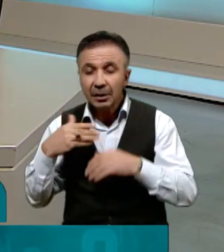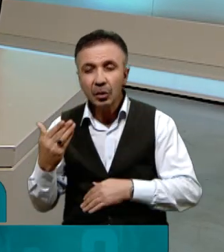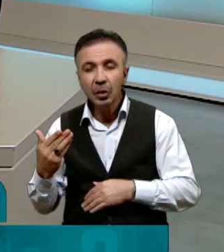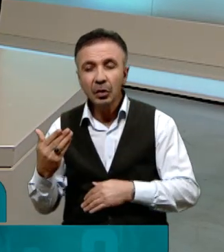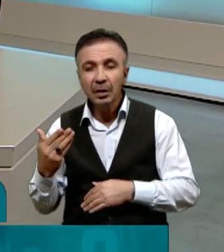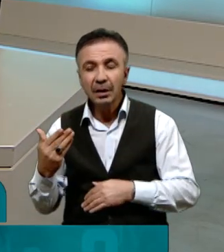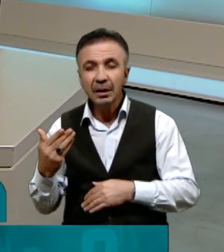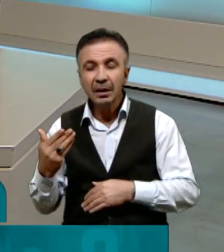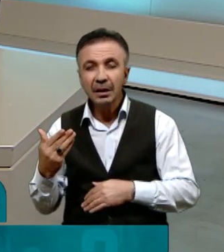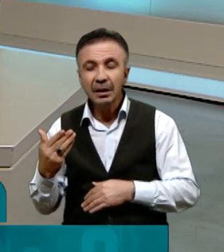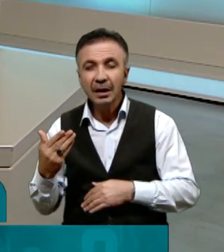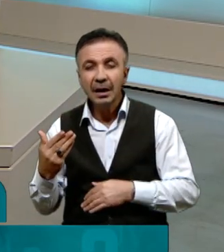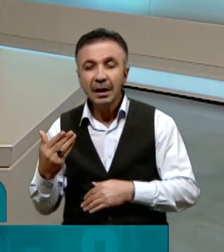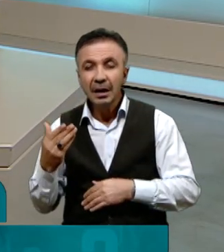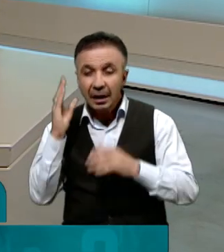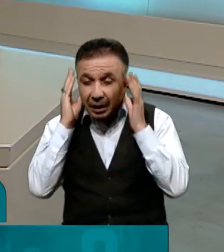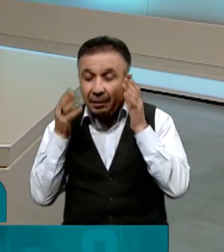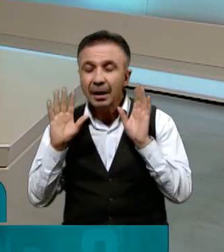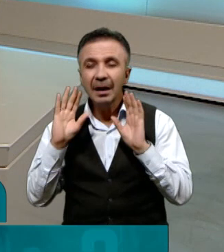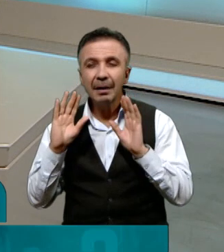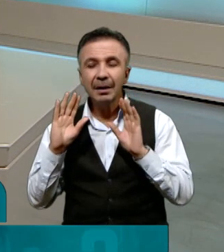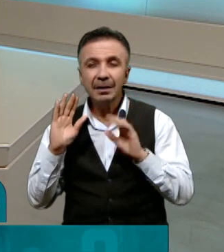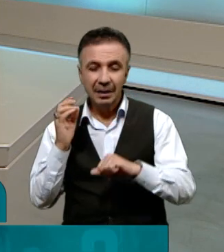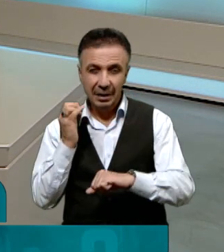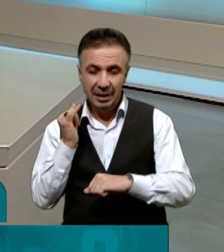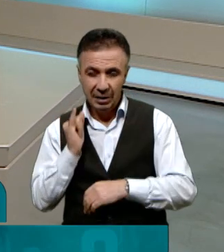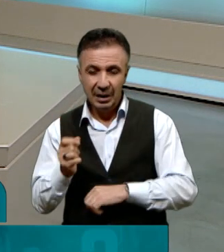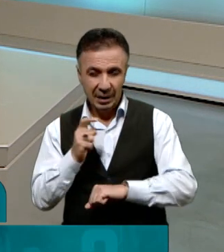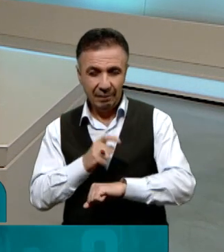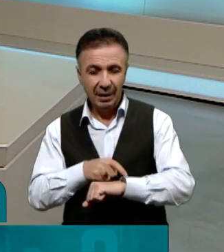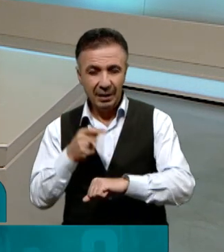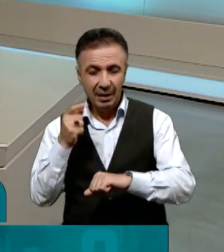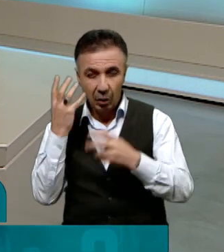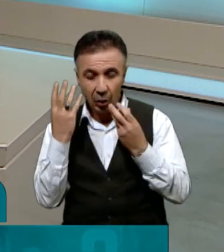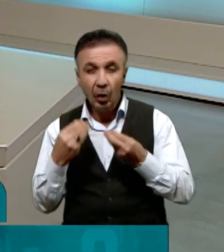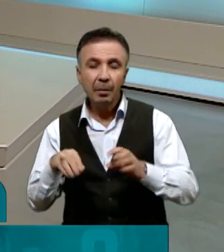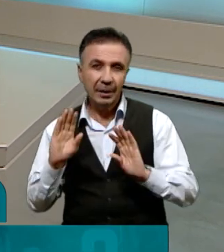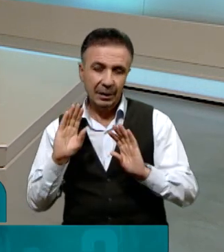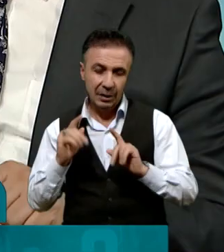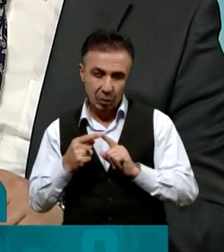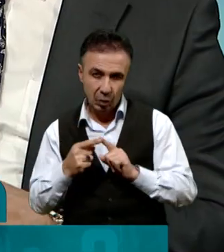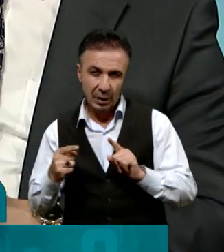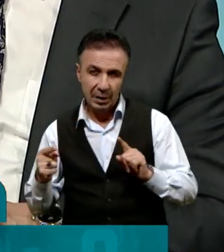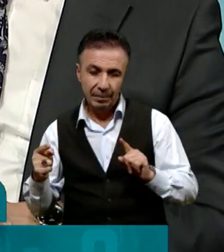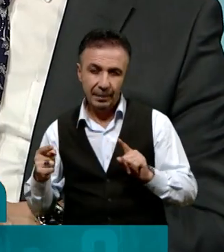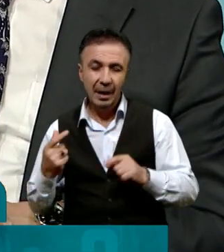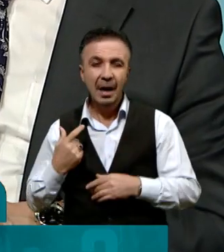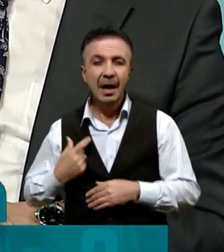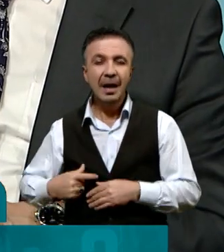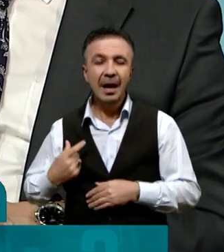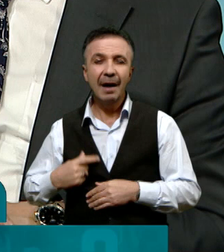namaz kaza namazı değildir. Nedir? Kerahat vakti olmadıkça özellikle vurgu yapıyorum. Nedir? Nafile